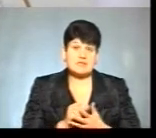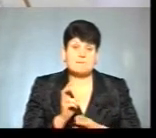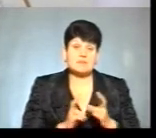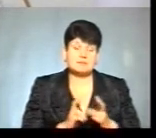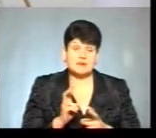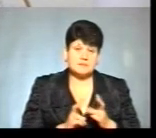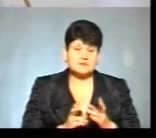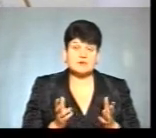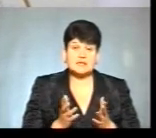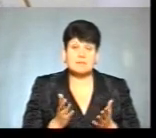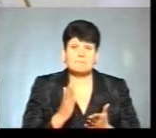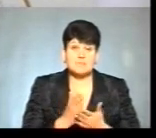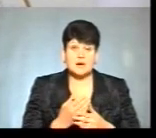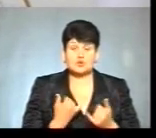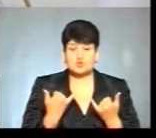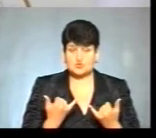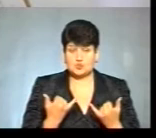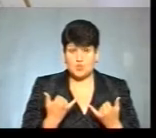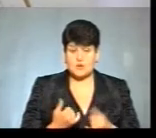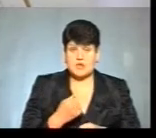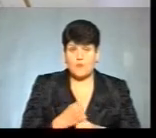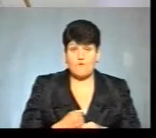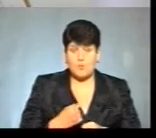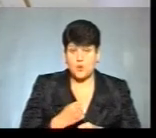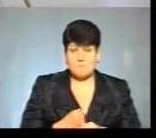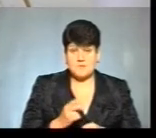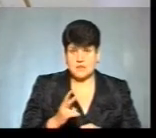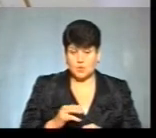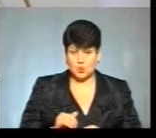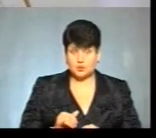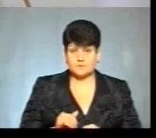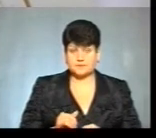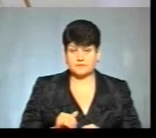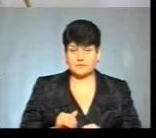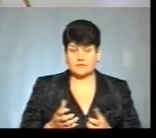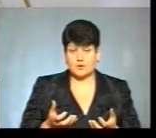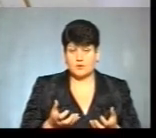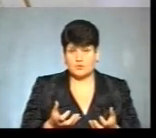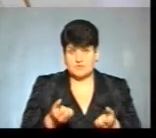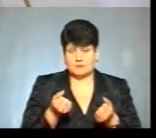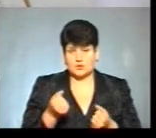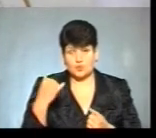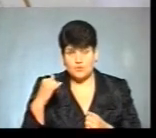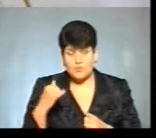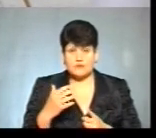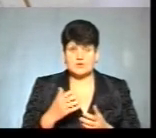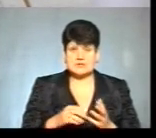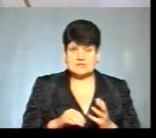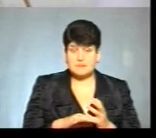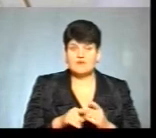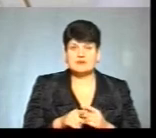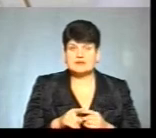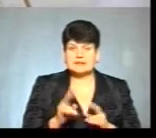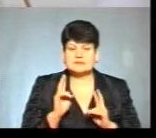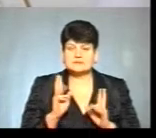які безпосередньо мають сьогодні в обробітку, в утриманні корову і в обробітку землю, вони не